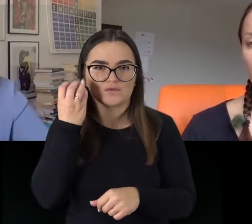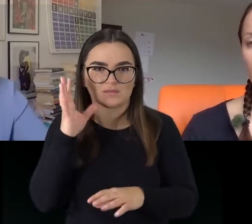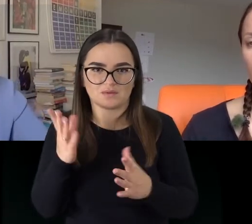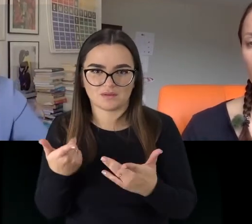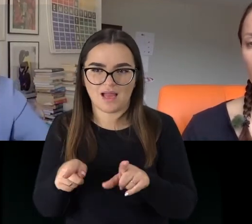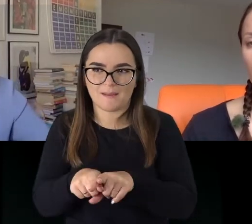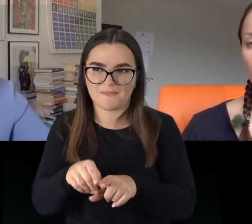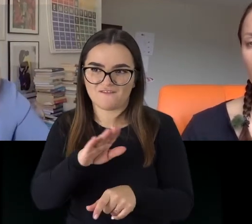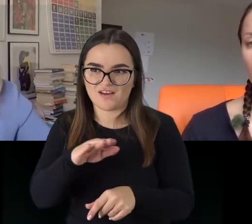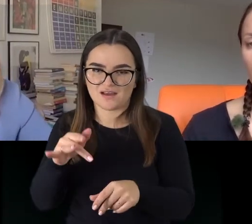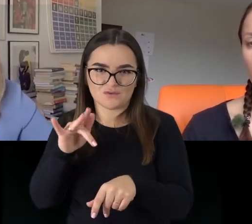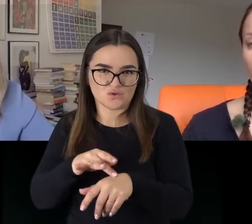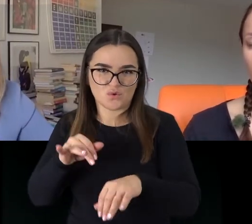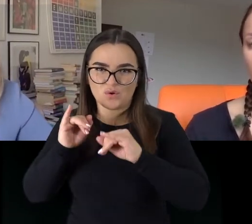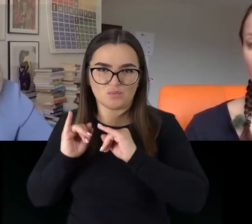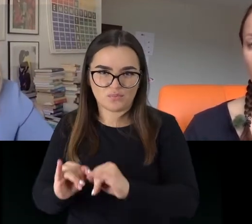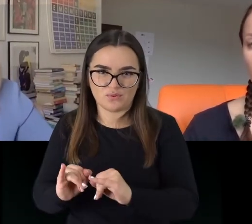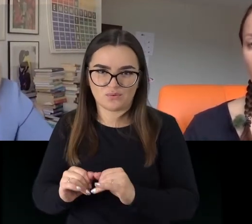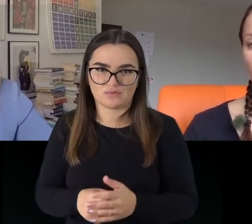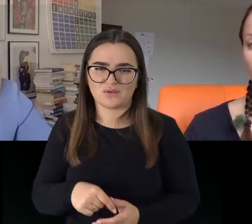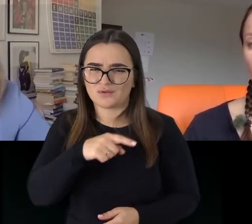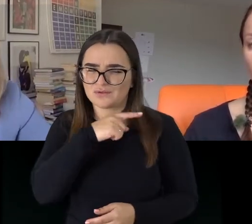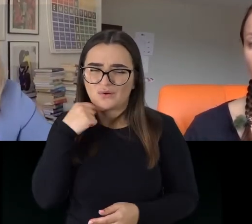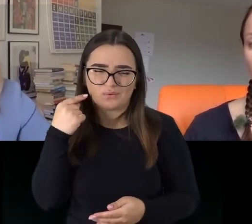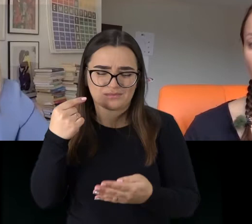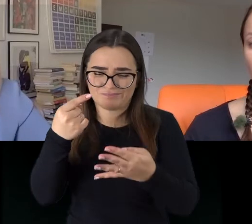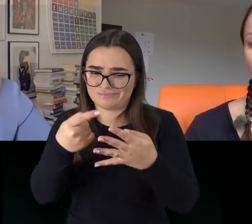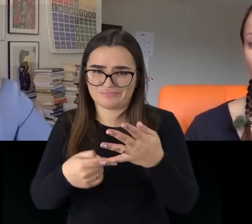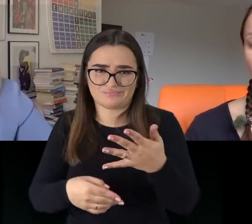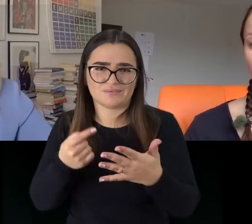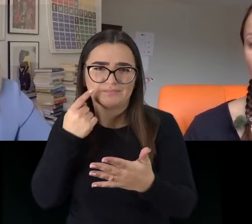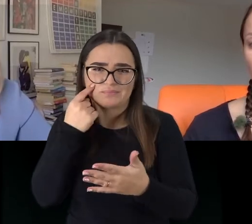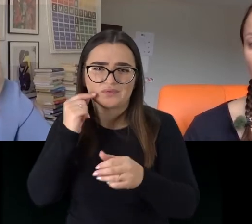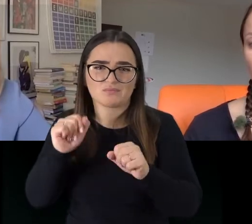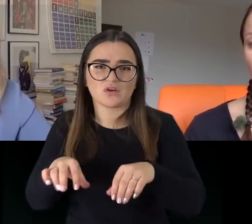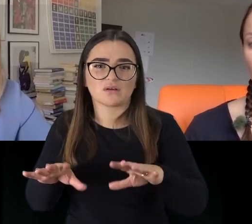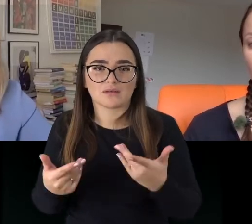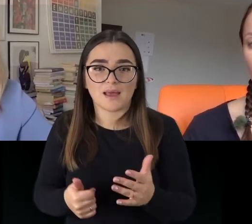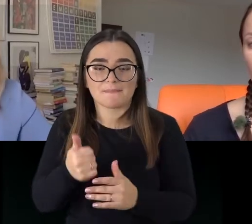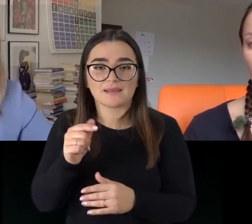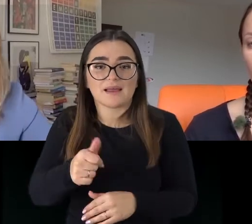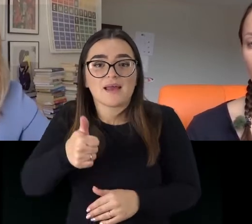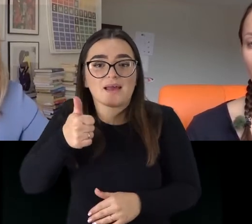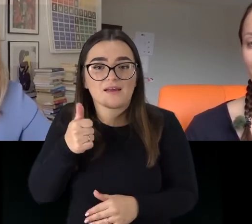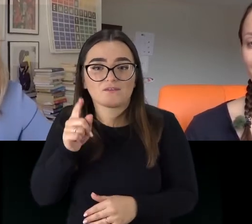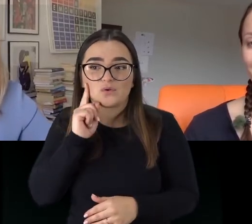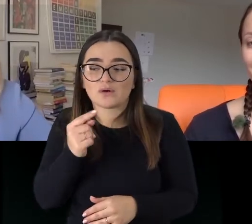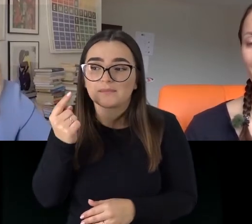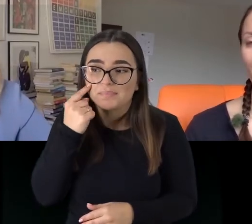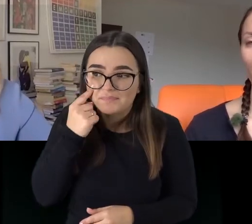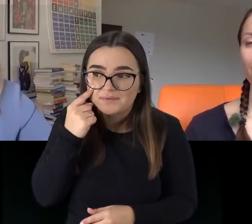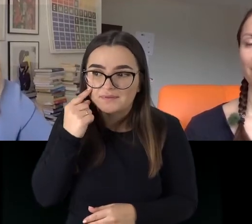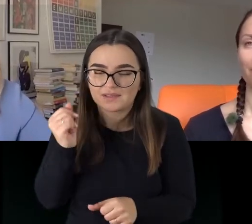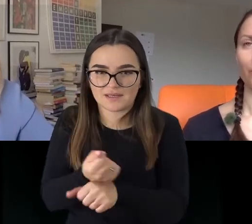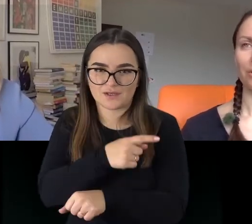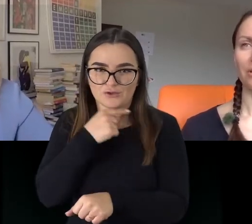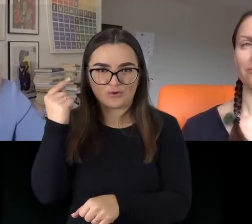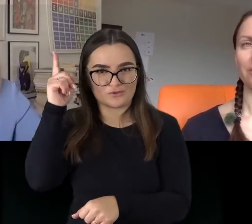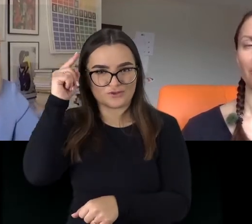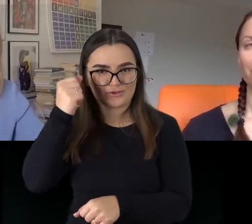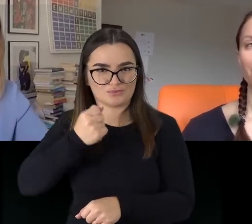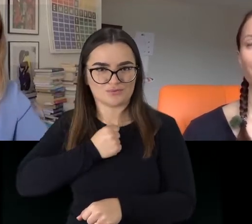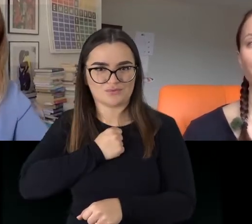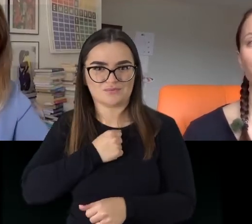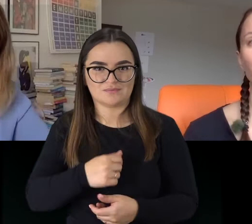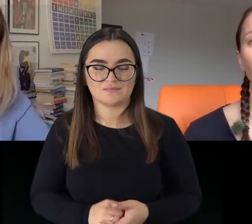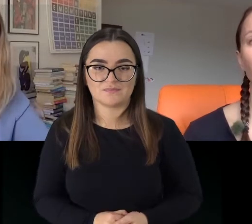gynybą. Mm. Nu, daugybė dalykų yra, ką galim pastebėti, bet kad pastebėtumėm, tai turim žinoti, kaip tai veikia. O vat, būtent aš